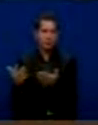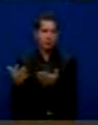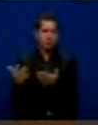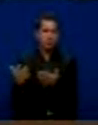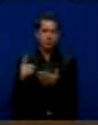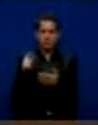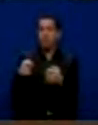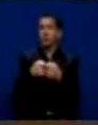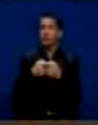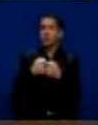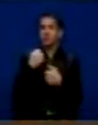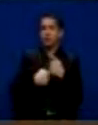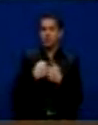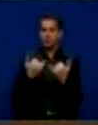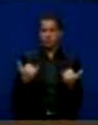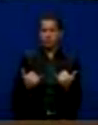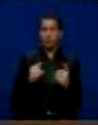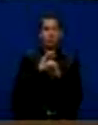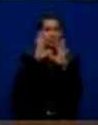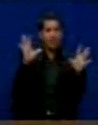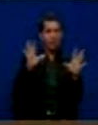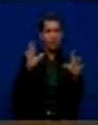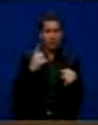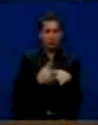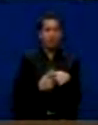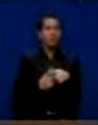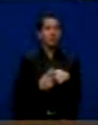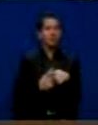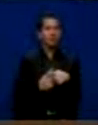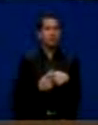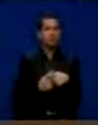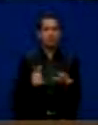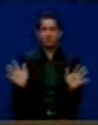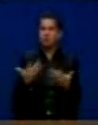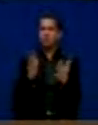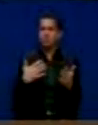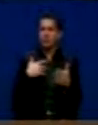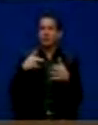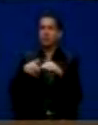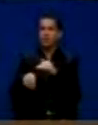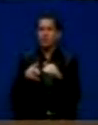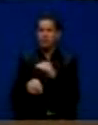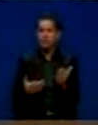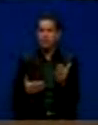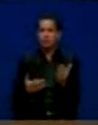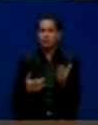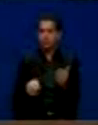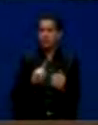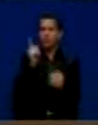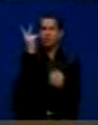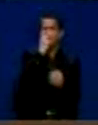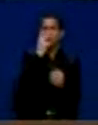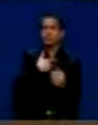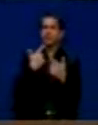organizata terroriste. Pra, pa një identifikim të tillë dhe pa shpallën e tillë, natyrisht që kjo nuk mund të parandalohet, sepse nuk ka kurfar kuptimi që t'i